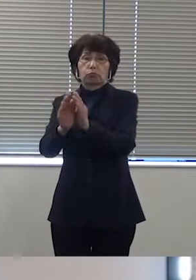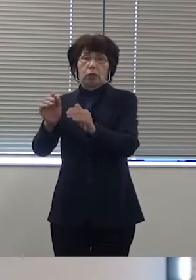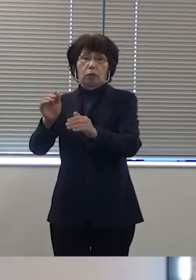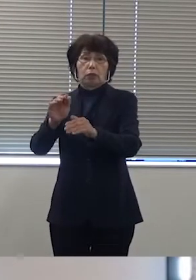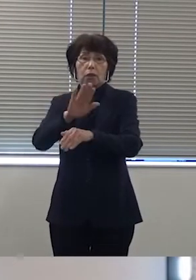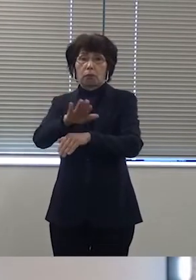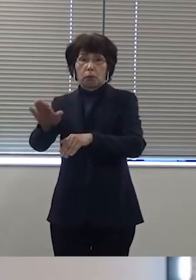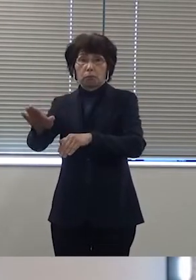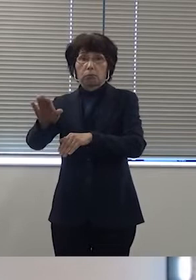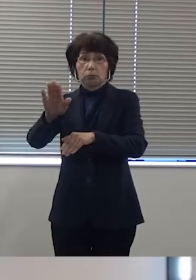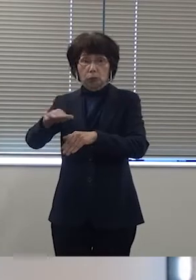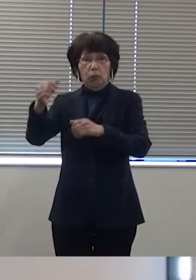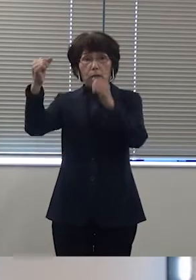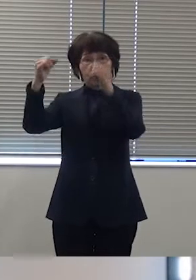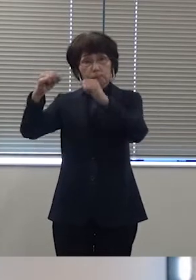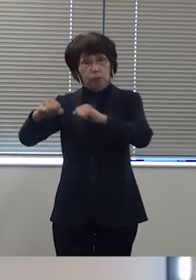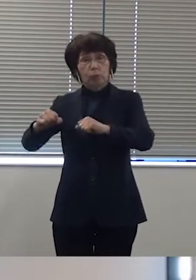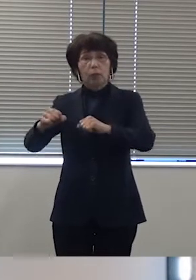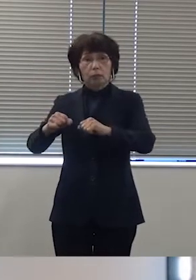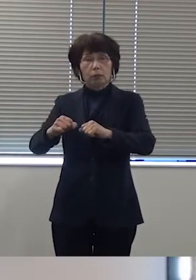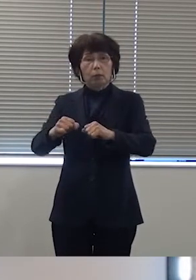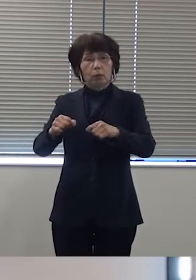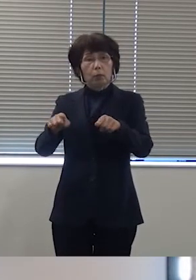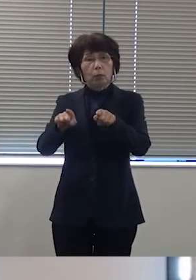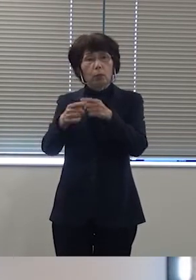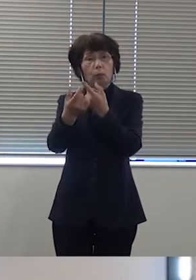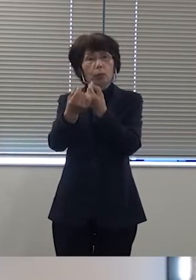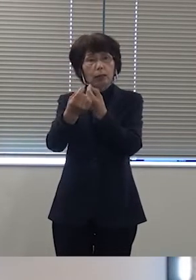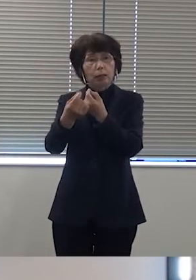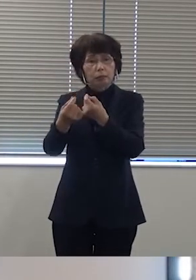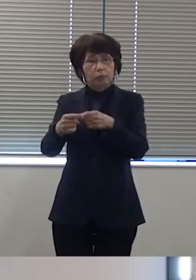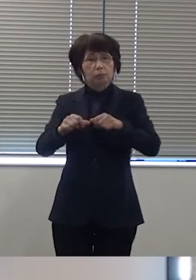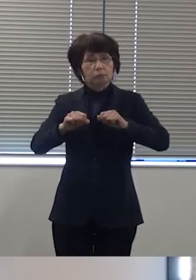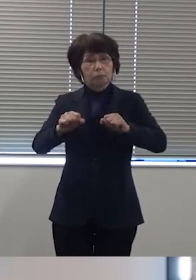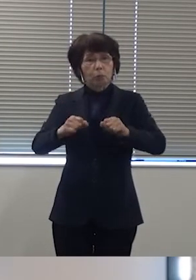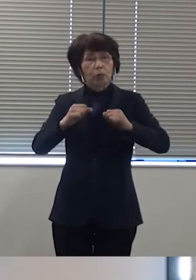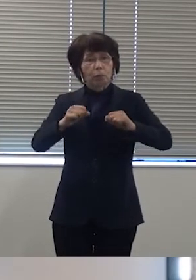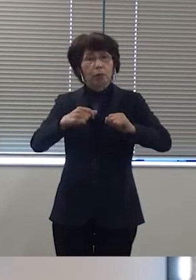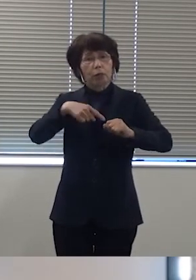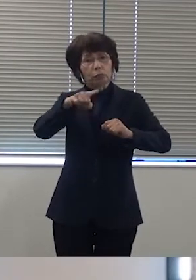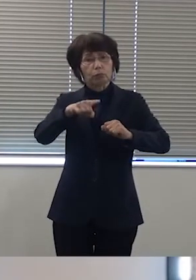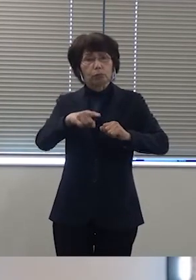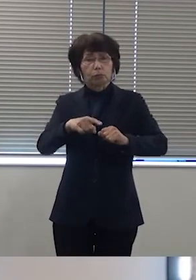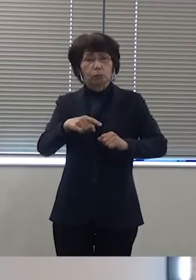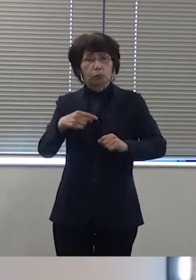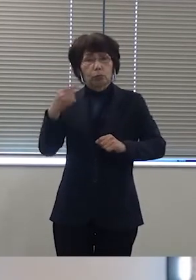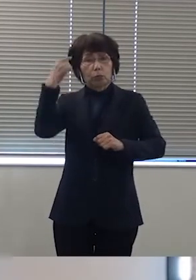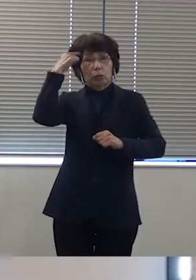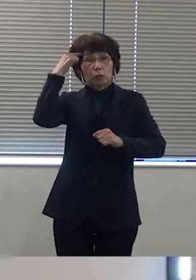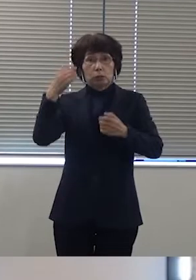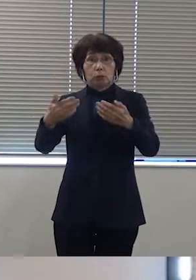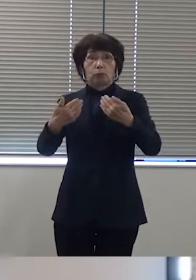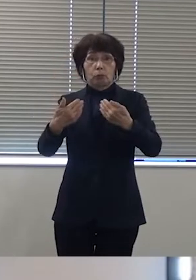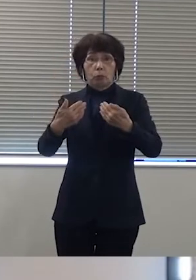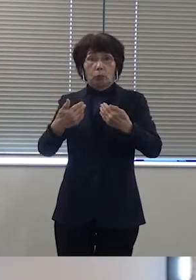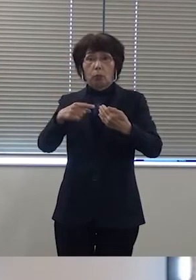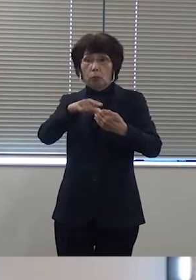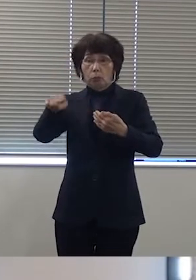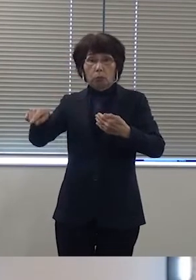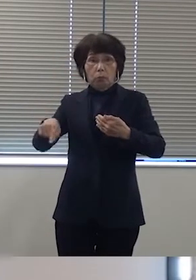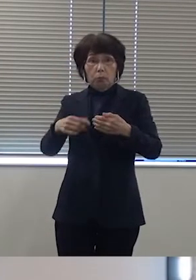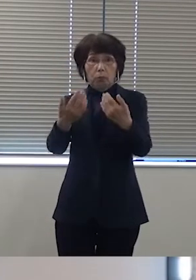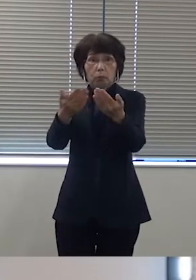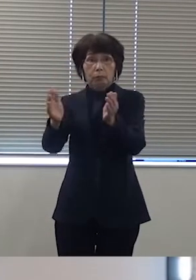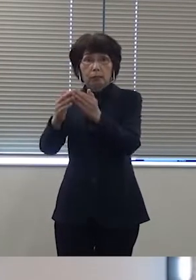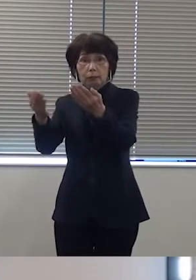ないと事務できませんので、まあ、そことの積み上げてですね、またちょっと隙間があるので最初積み上がったら、まあ